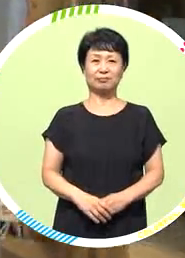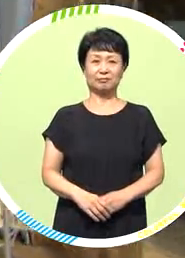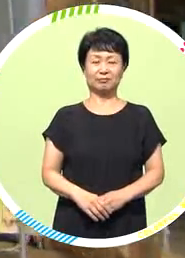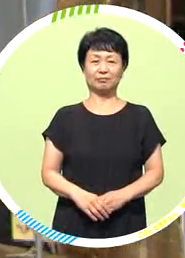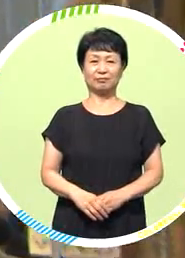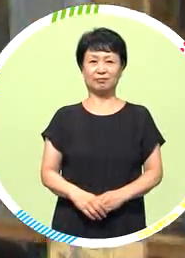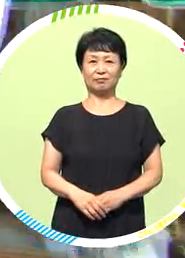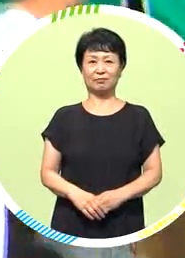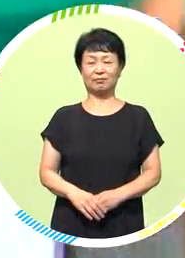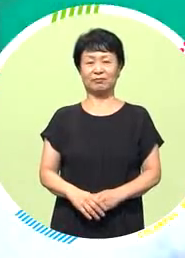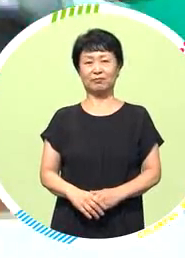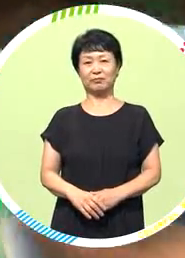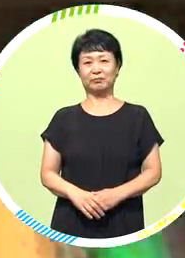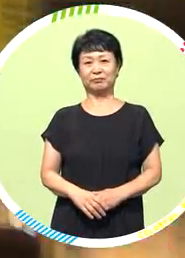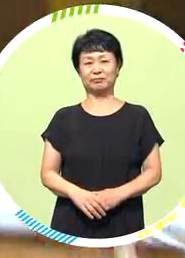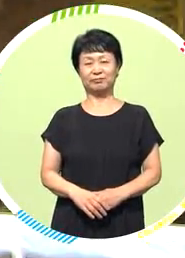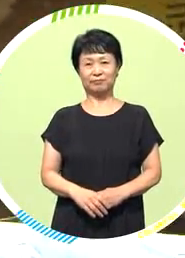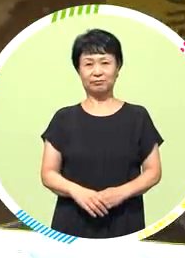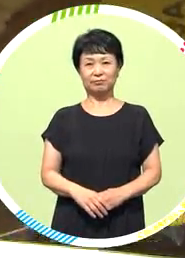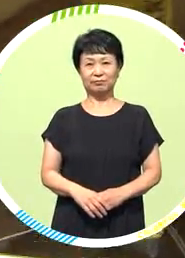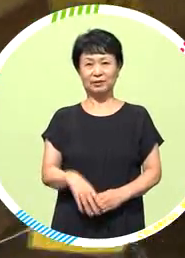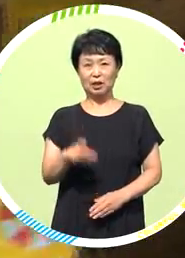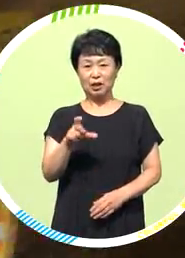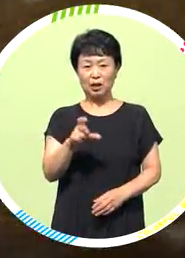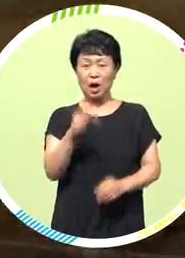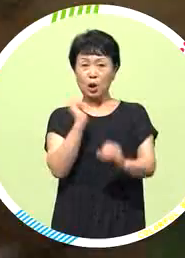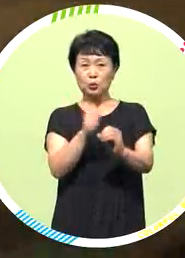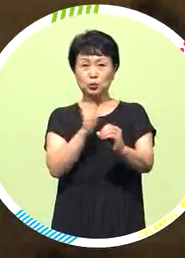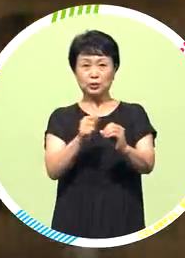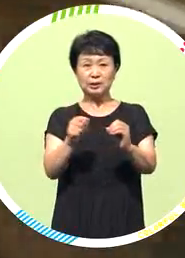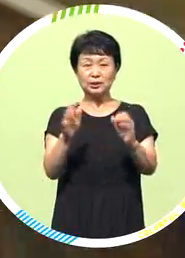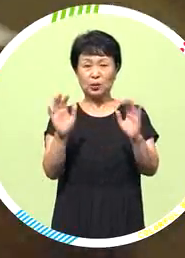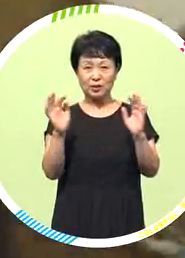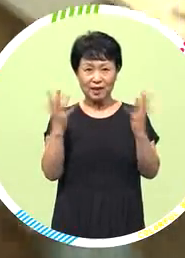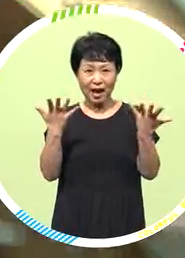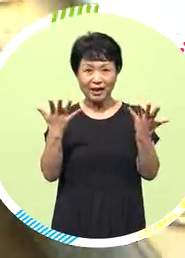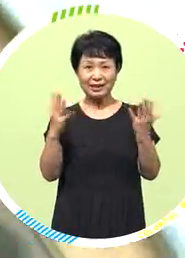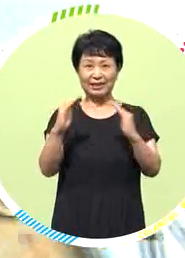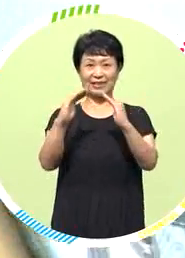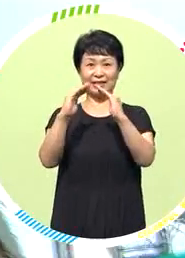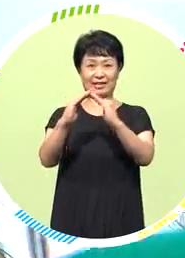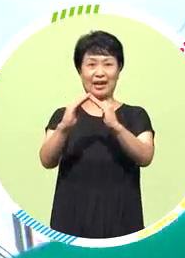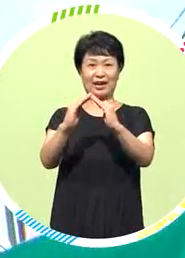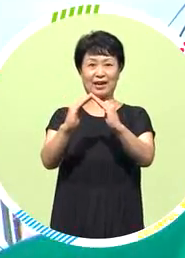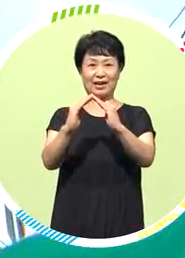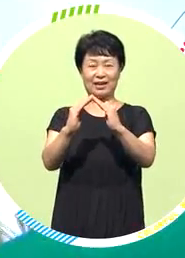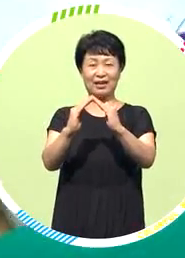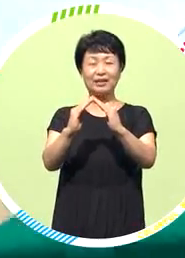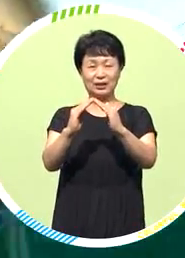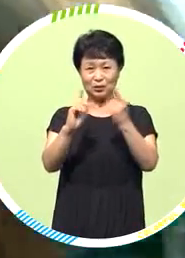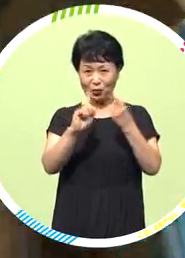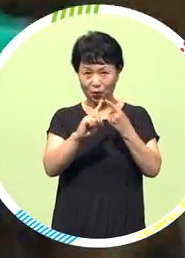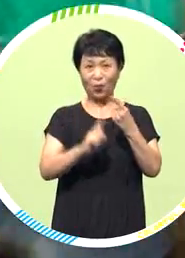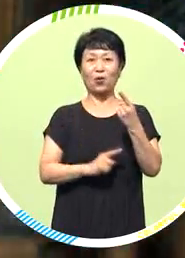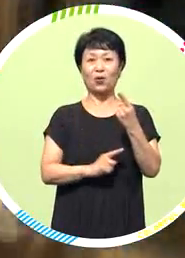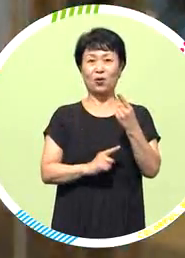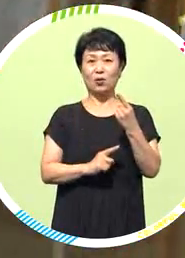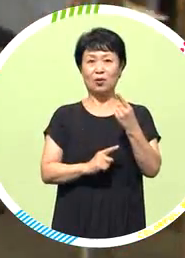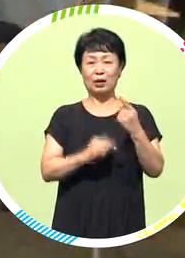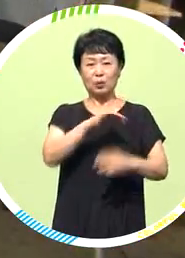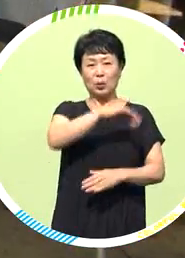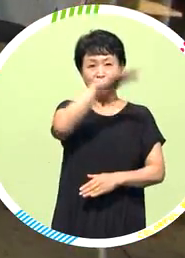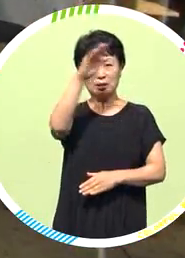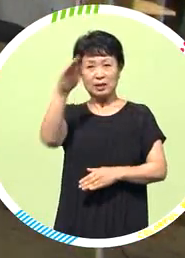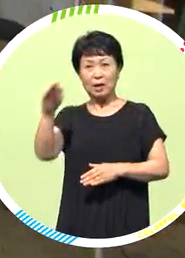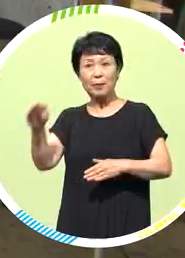まず全体的にこの釘のない海の家はですね、釘を使ってないということと、もう一つ間伐材を使って